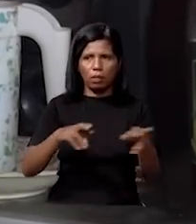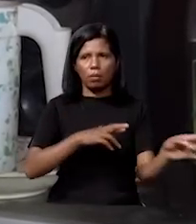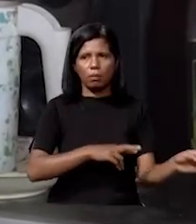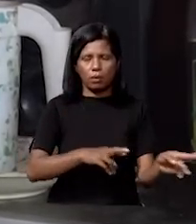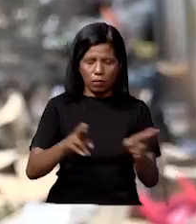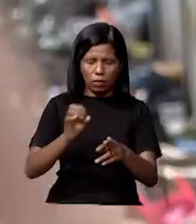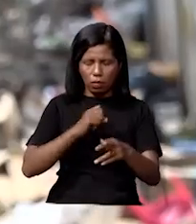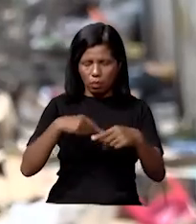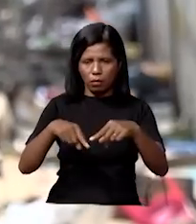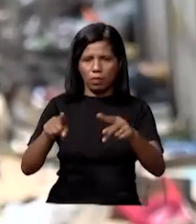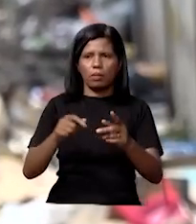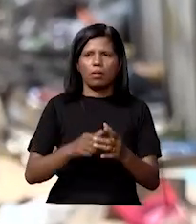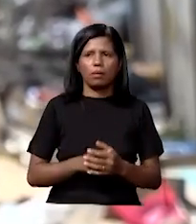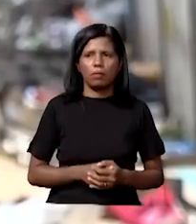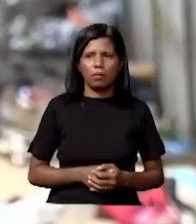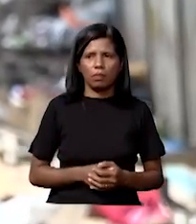ba